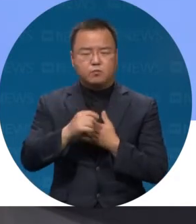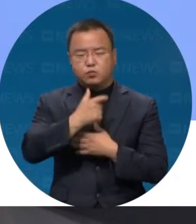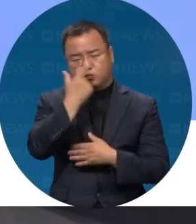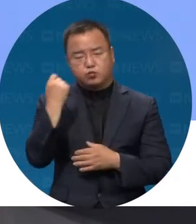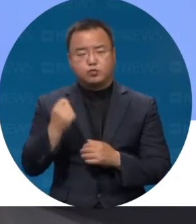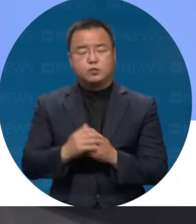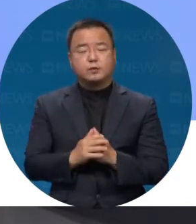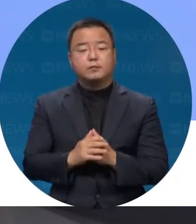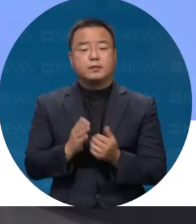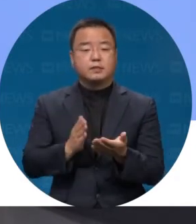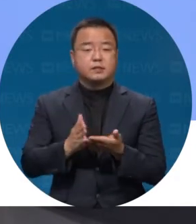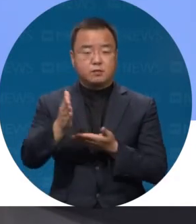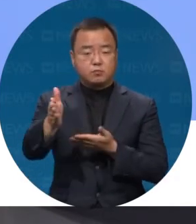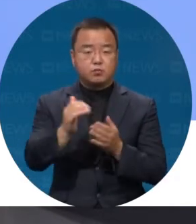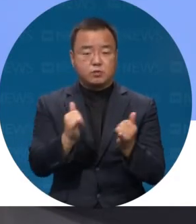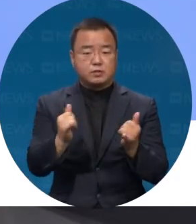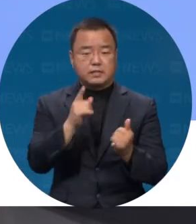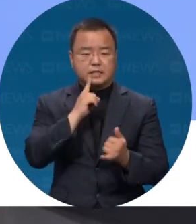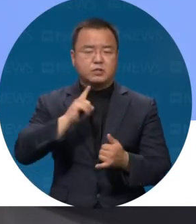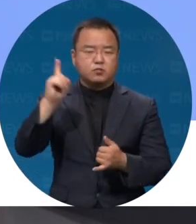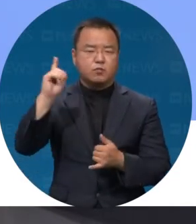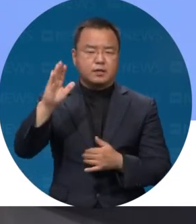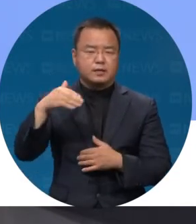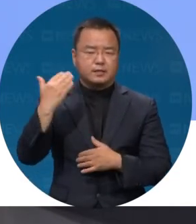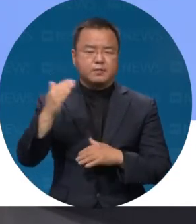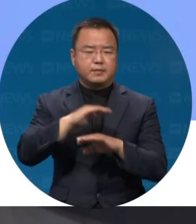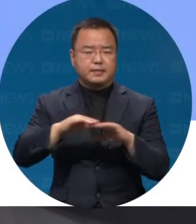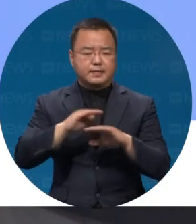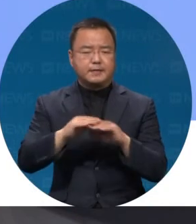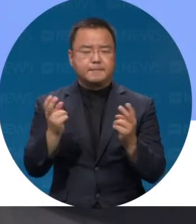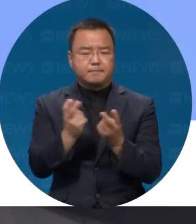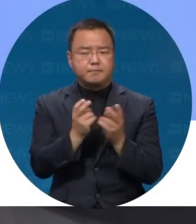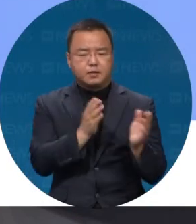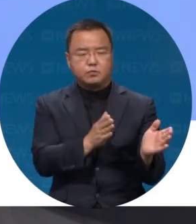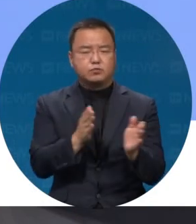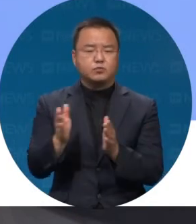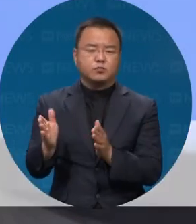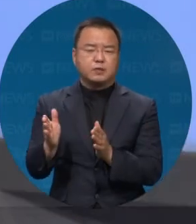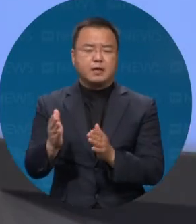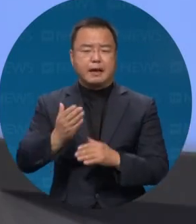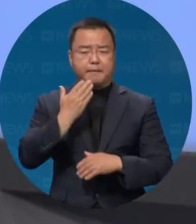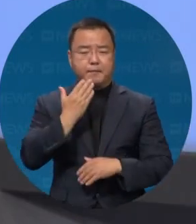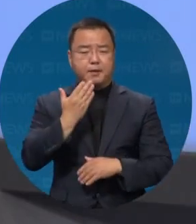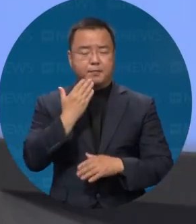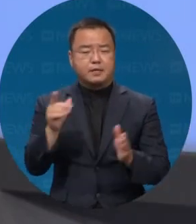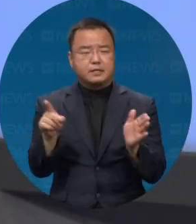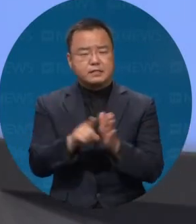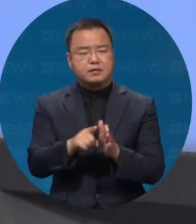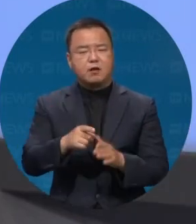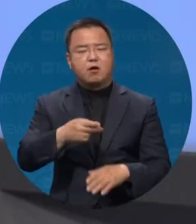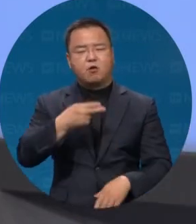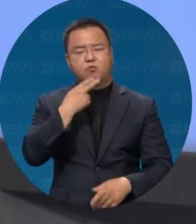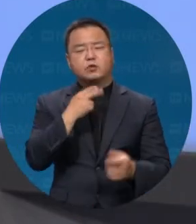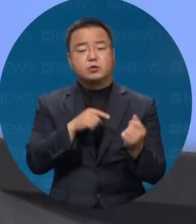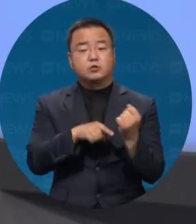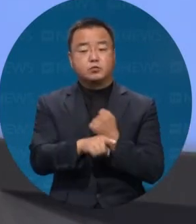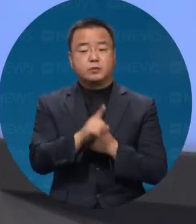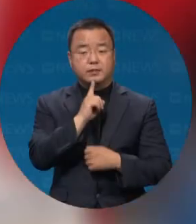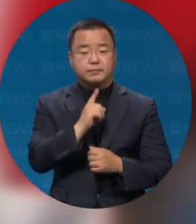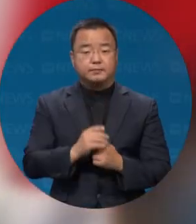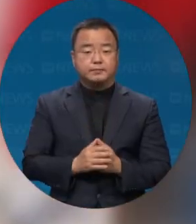전문가들은 신고를 하면 그에 맞는 대책이 실제로 마련된 단 신뢰가 없었기 때문에 나온 결과라고 지적합니다